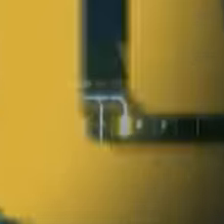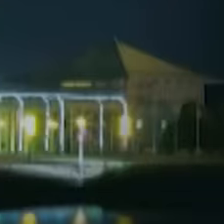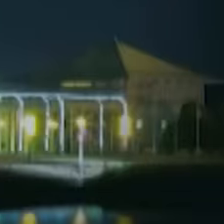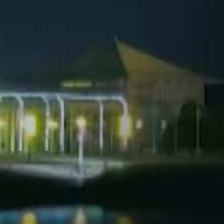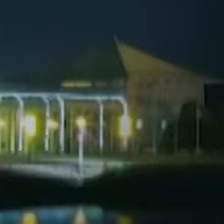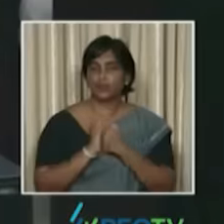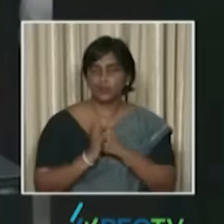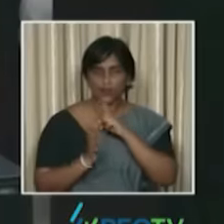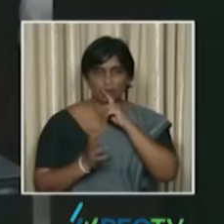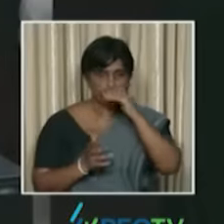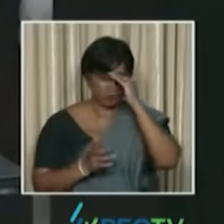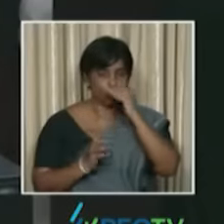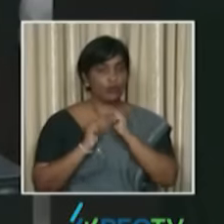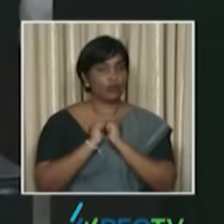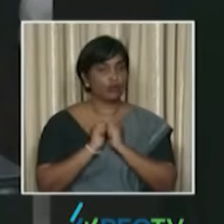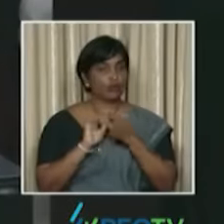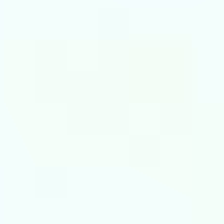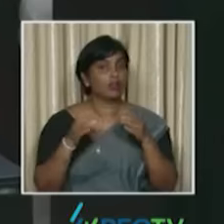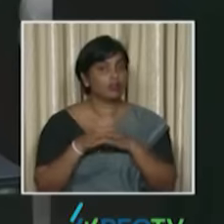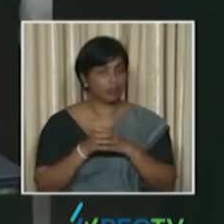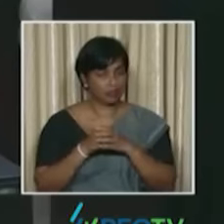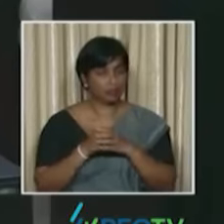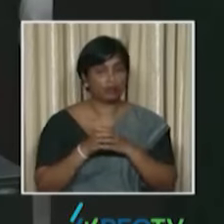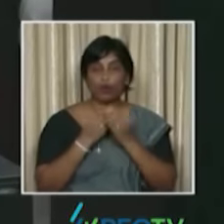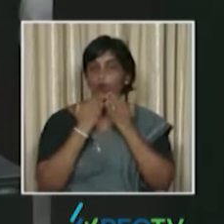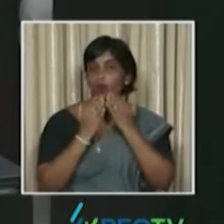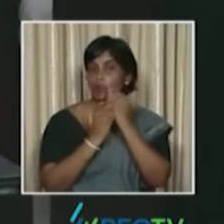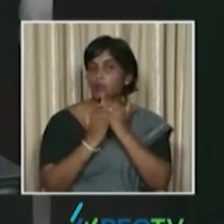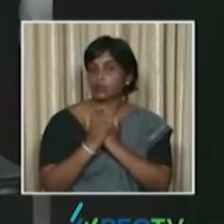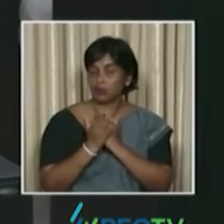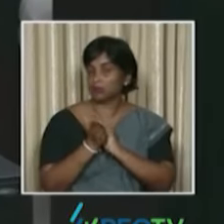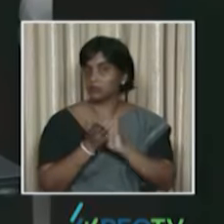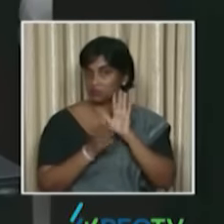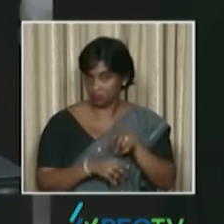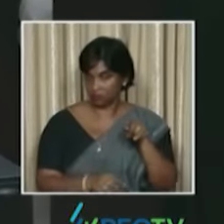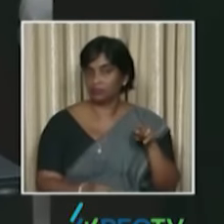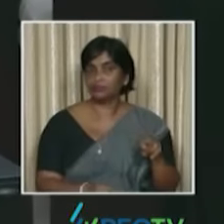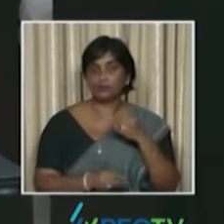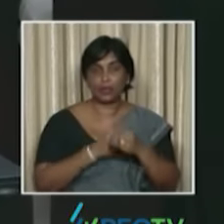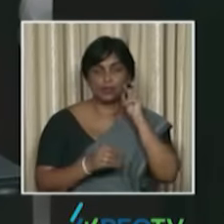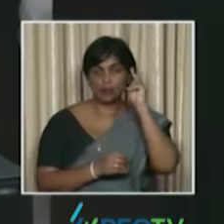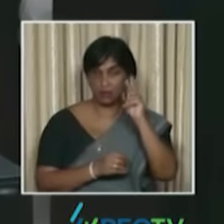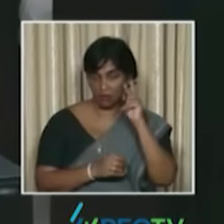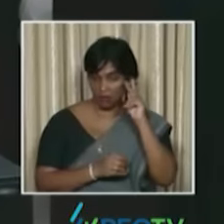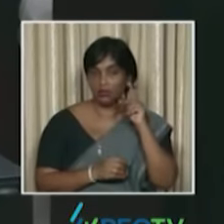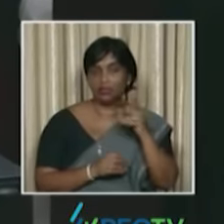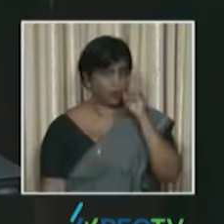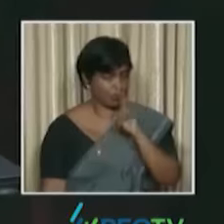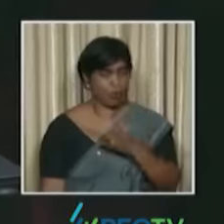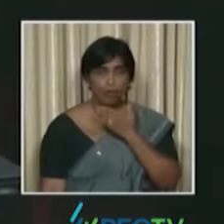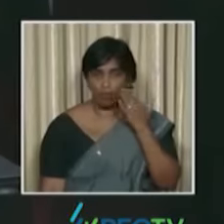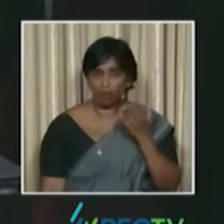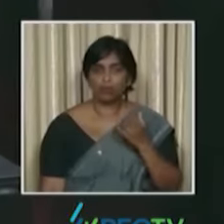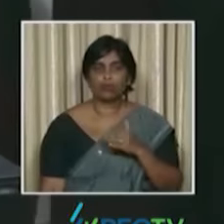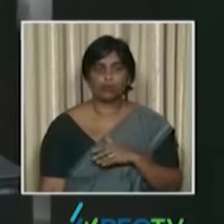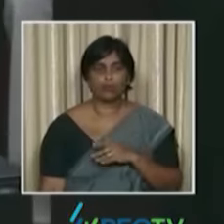2,287යි. වෘත්තීය පුහුණු අධිකාරියේ කන්සල්ටන්සි සේවාවක් කරලා තියෙනවද බිස්නස් මැනේජ්මන්ට් ස්කූල් ඔෆ් කොලඹෝ